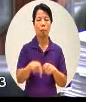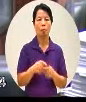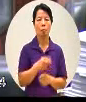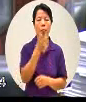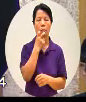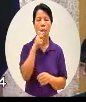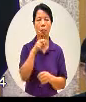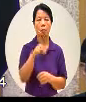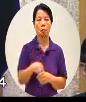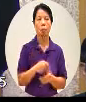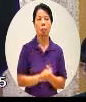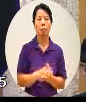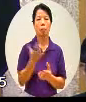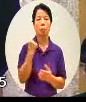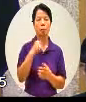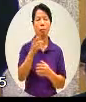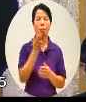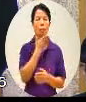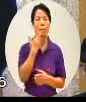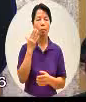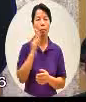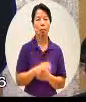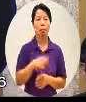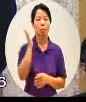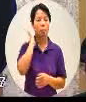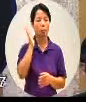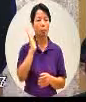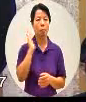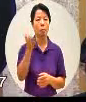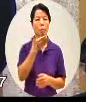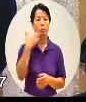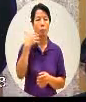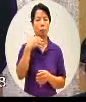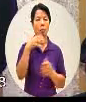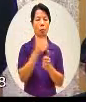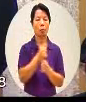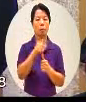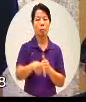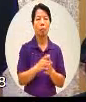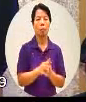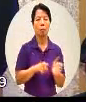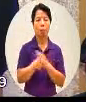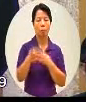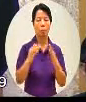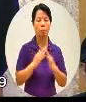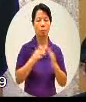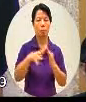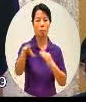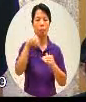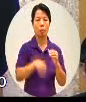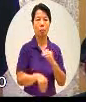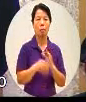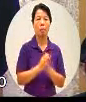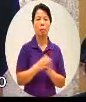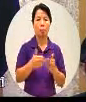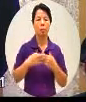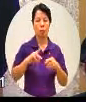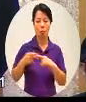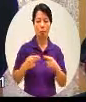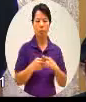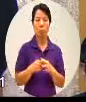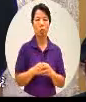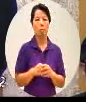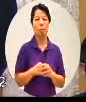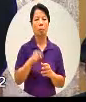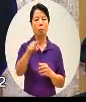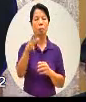央哈，它水利署经过专家学者整个纳入一淹水计划，所以要改变可能是有一